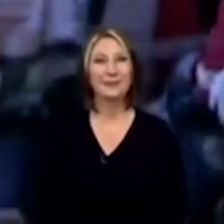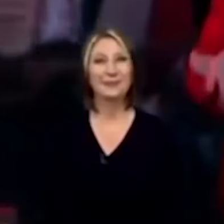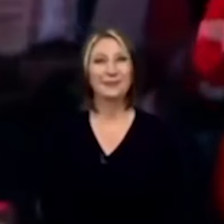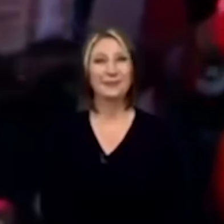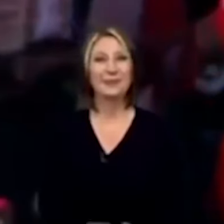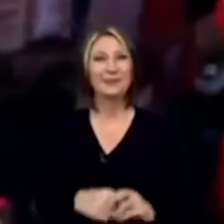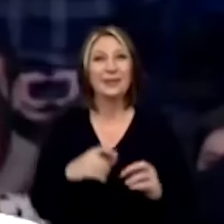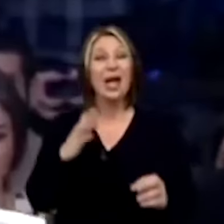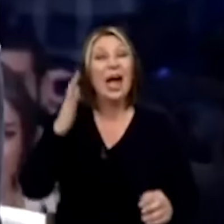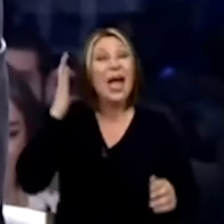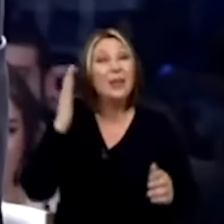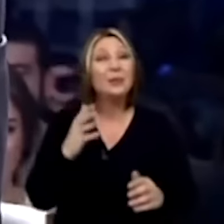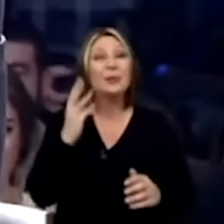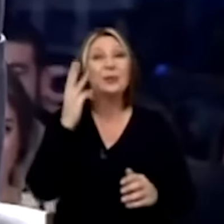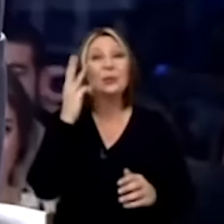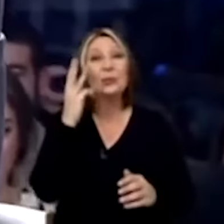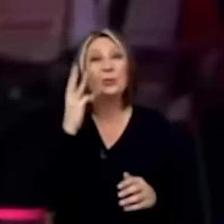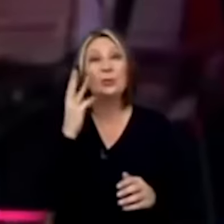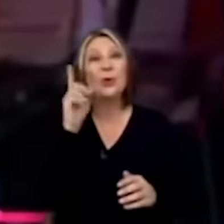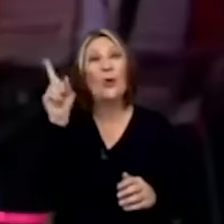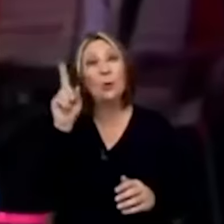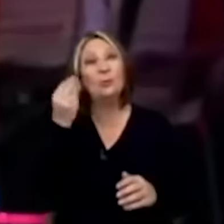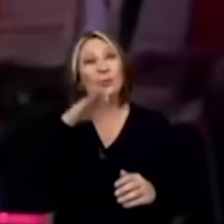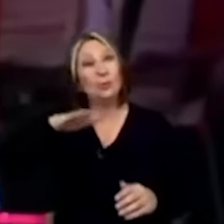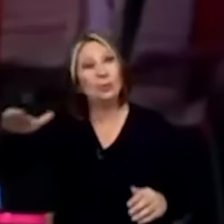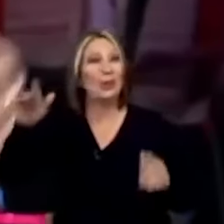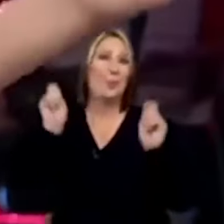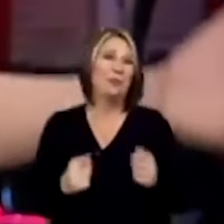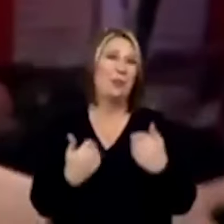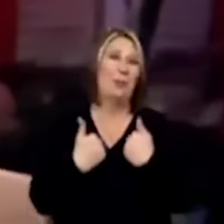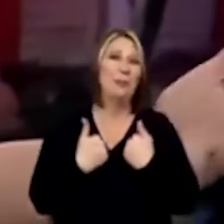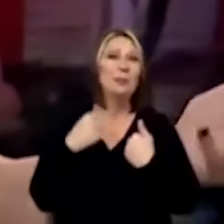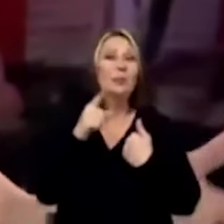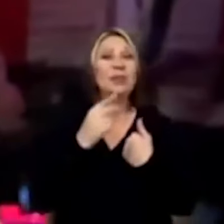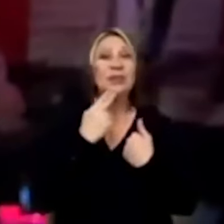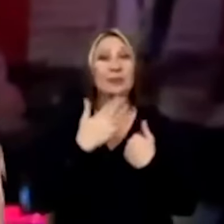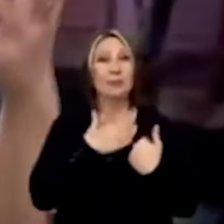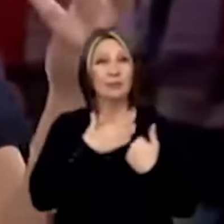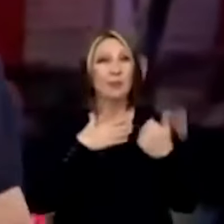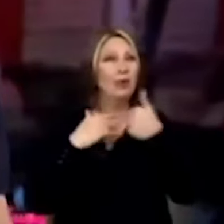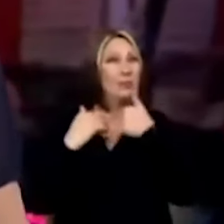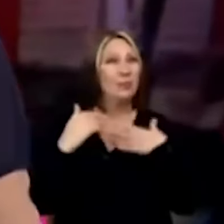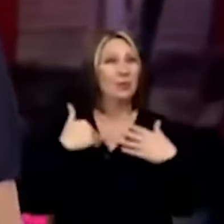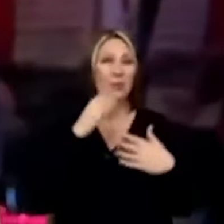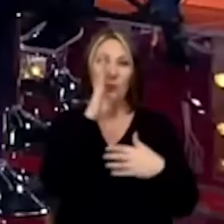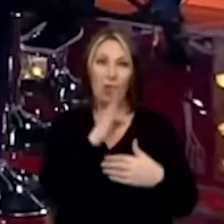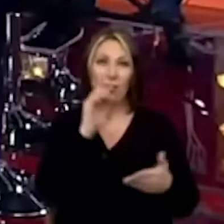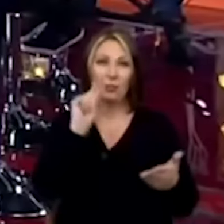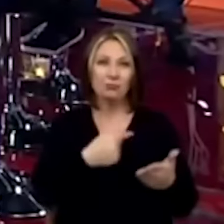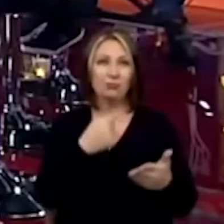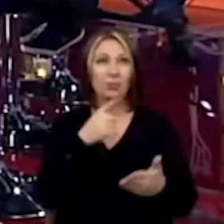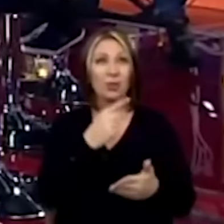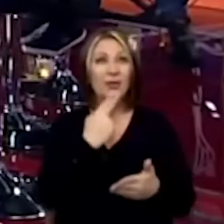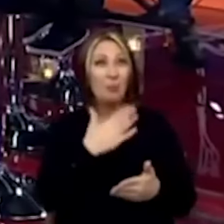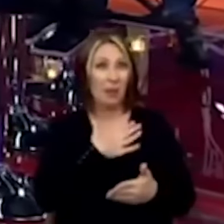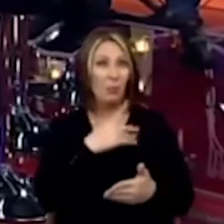Evet. Ve asgari 3 azami 10 çocuk fırlatacağım. Yok, bu kadın benim, bu adam benim ve kurallara uyacağım imzasıdır. Bu kadın